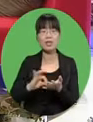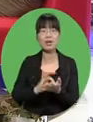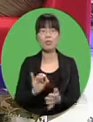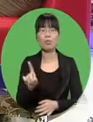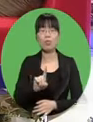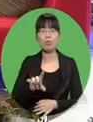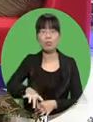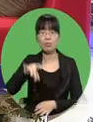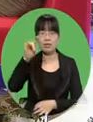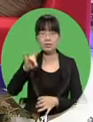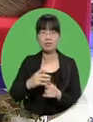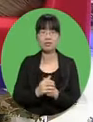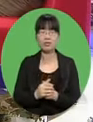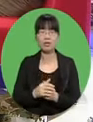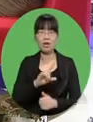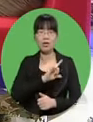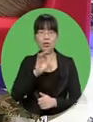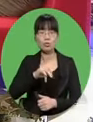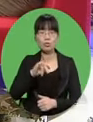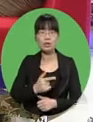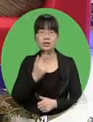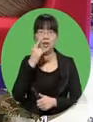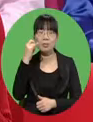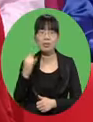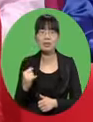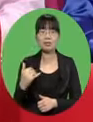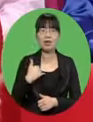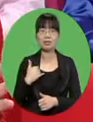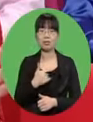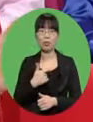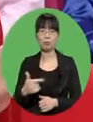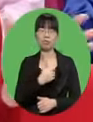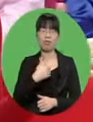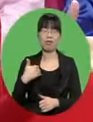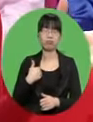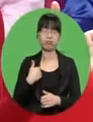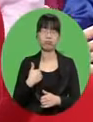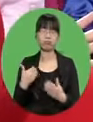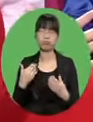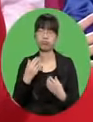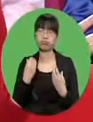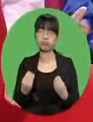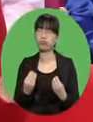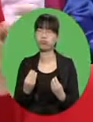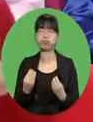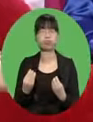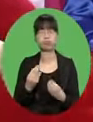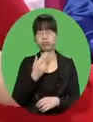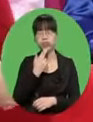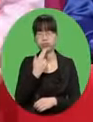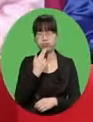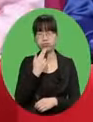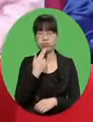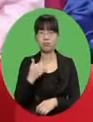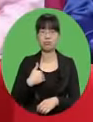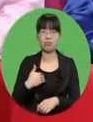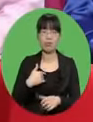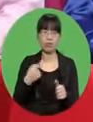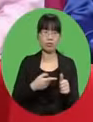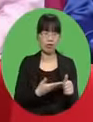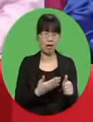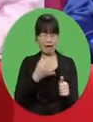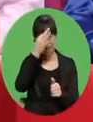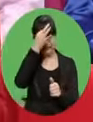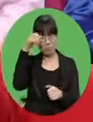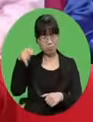좋을까요? 우선 우진이 어머니가 나는 너무 자신 없어. 엄마 표현은 난 영어 못하니까. 그리고 내가 이렇게 가르치는데 내가 지금